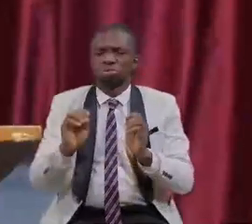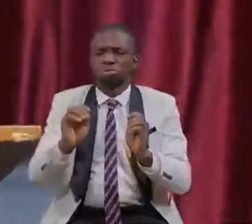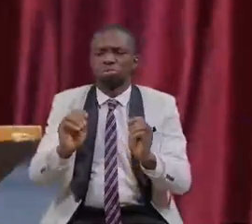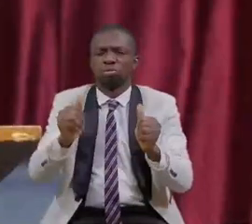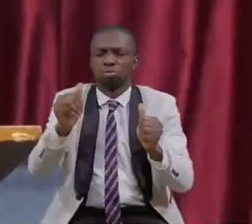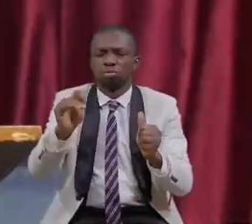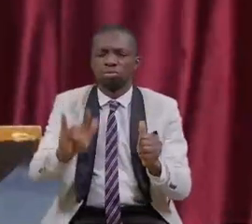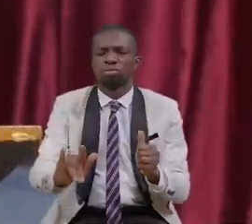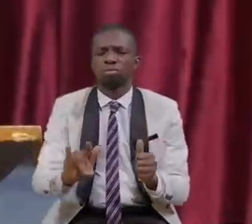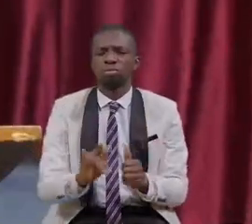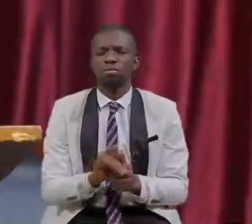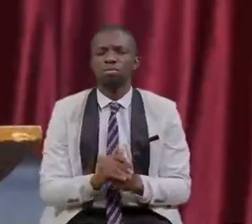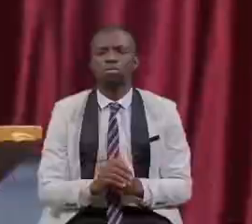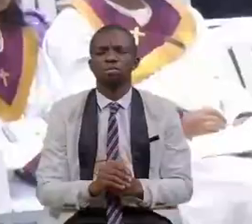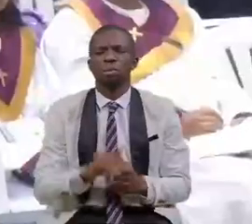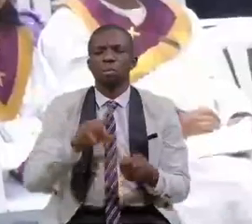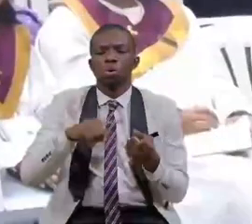Lorsqu'il vous appelle à la repentance,